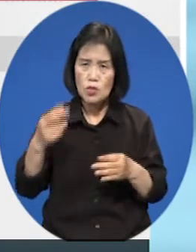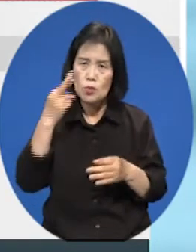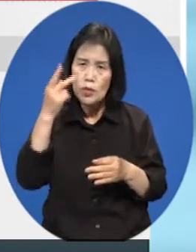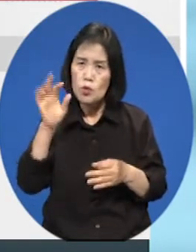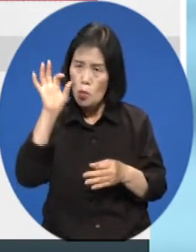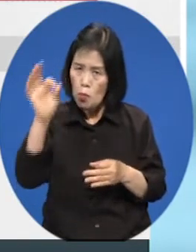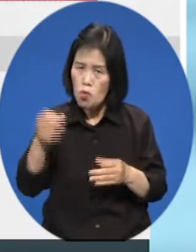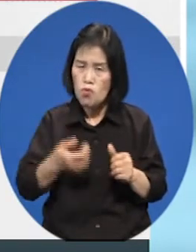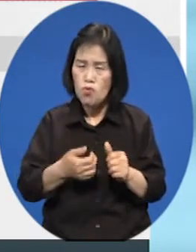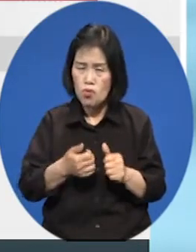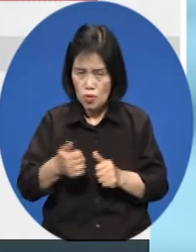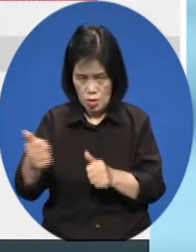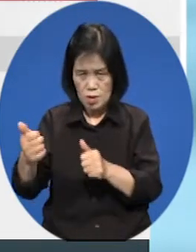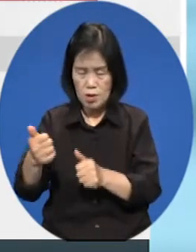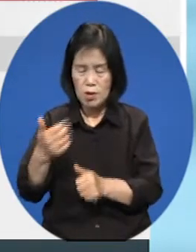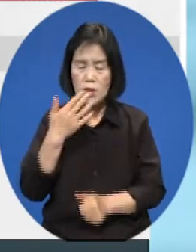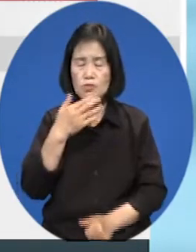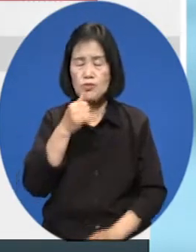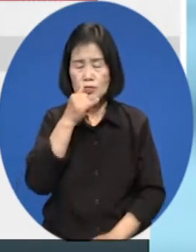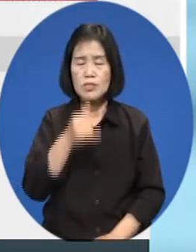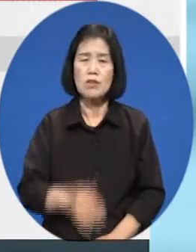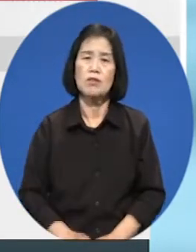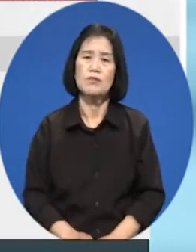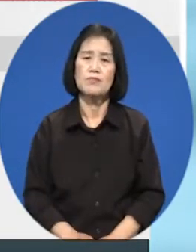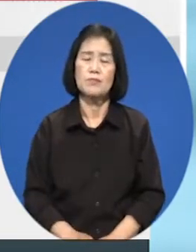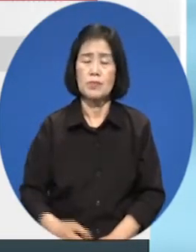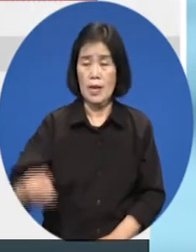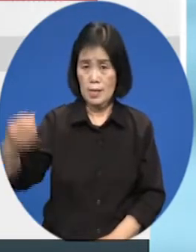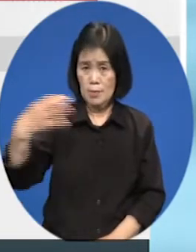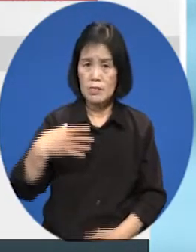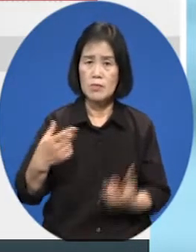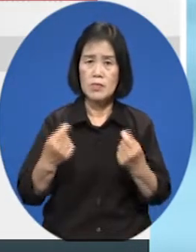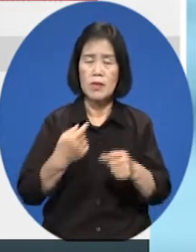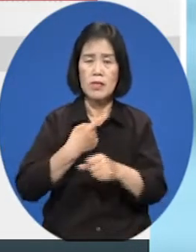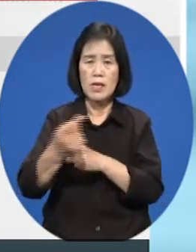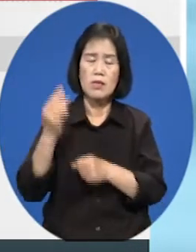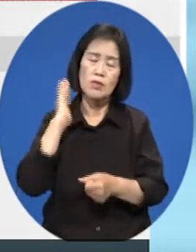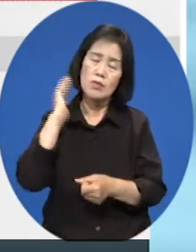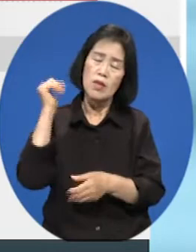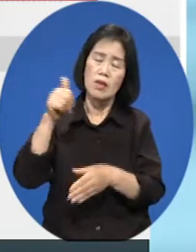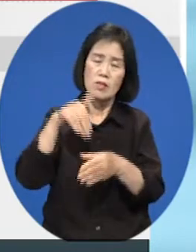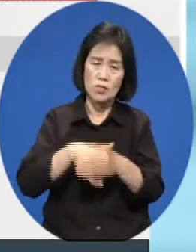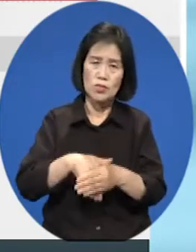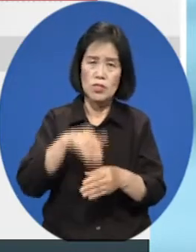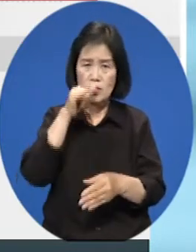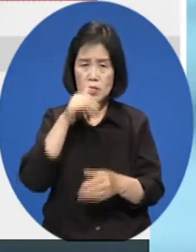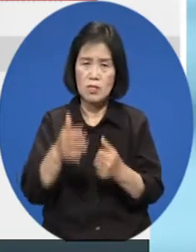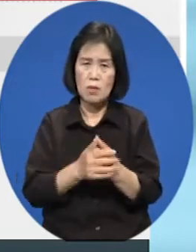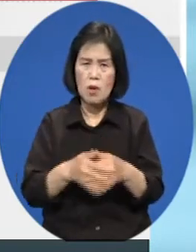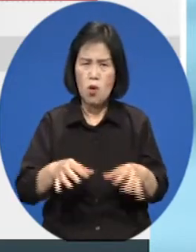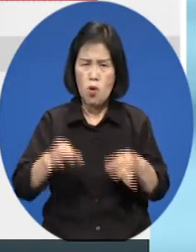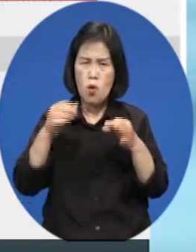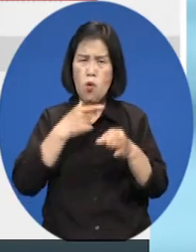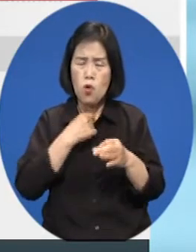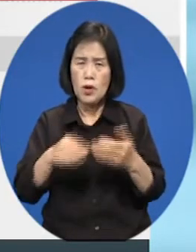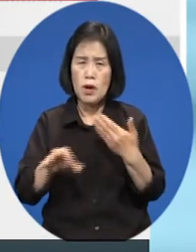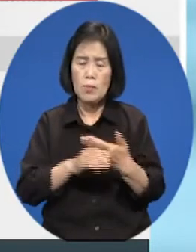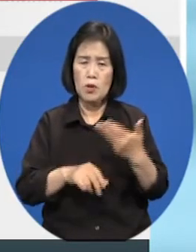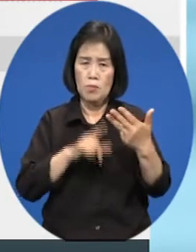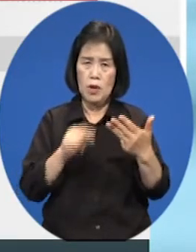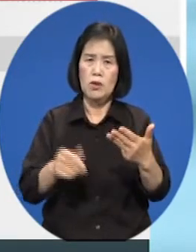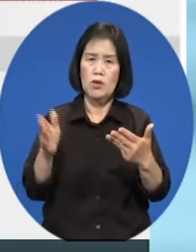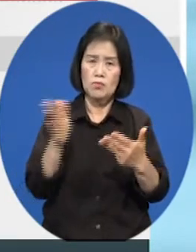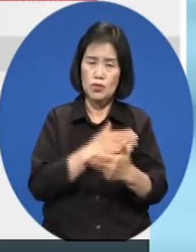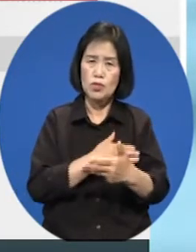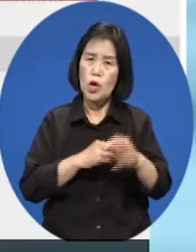없을 거라고 저는 보고 있는 거고요. 뭐 최고원님께서 말씀하셨다시피 내년엔 대선이 있으니까 사실은 올리려고 하게 되면 8월부터